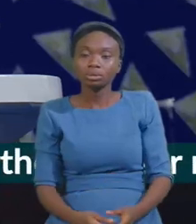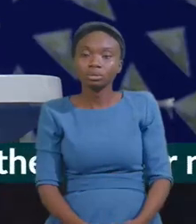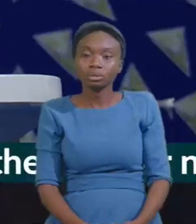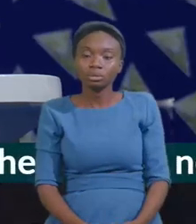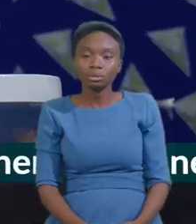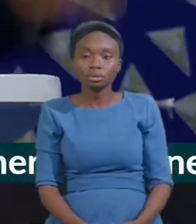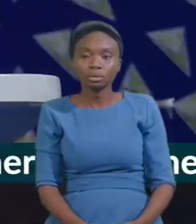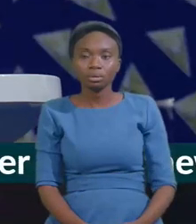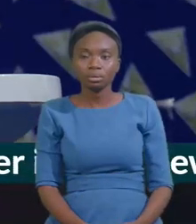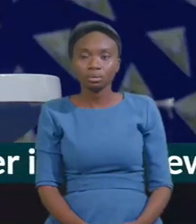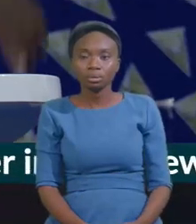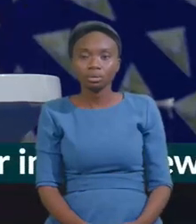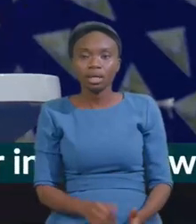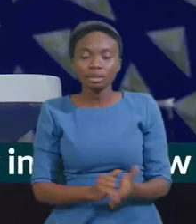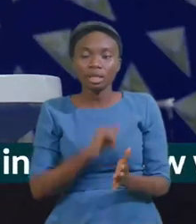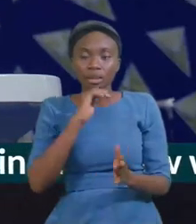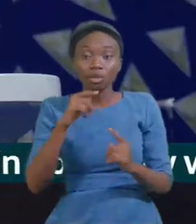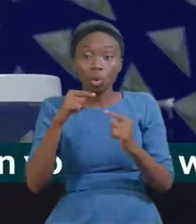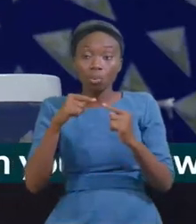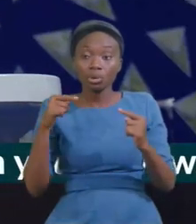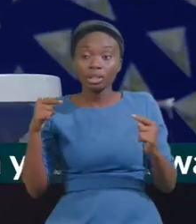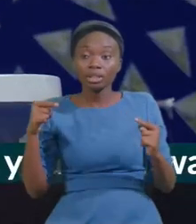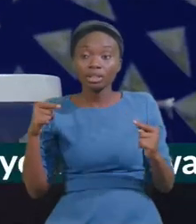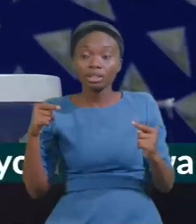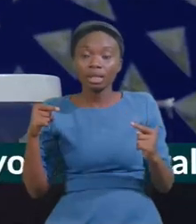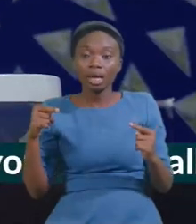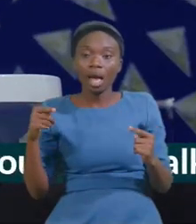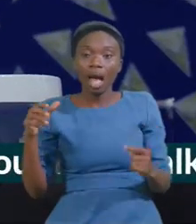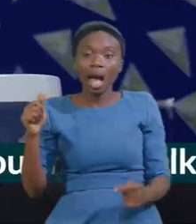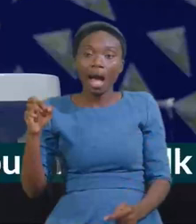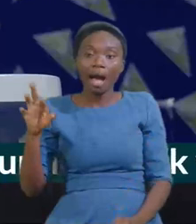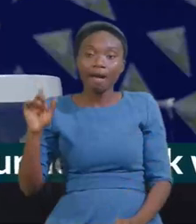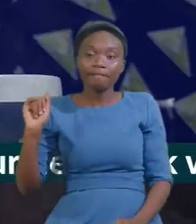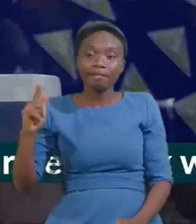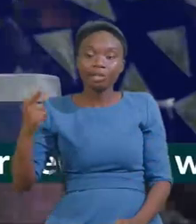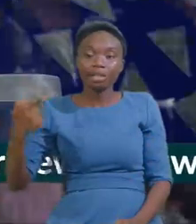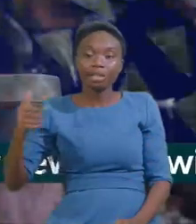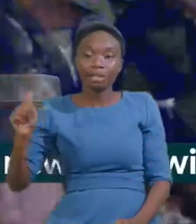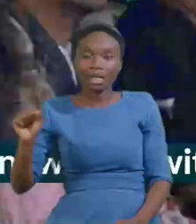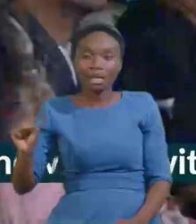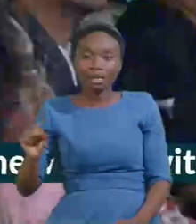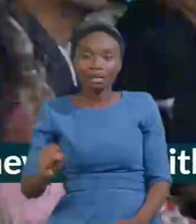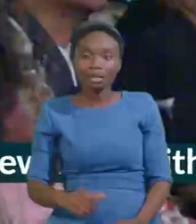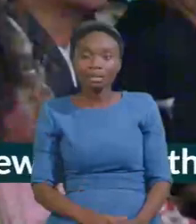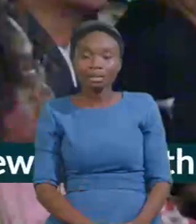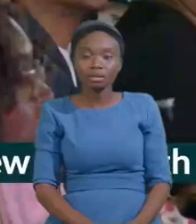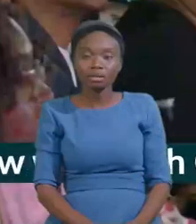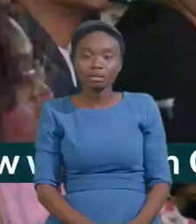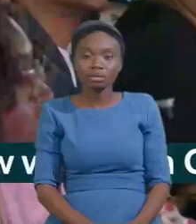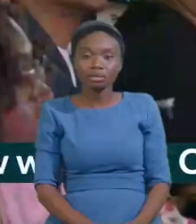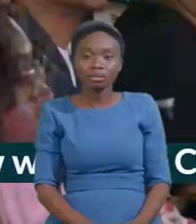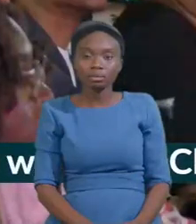Afrigas. That is opposite Afrigas petrol station. C'est-à-dire en face la station